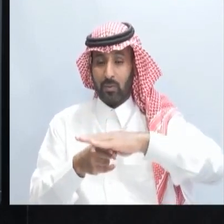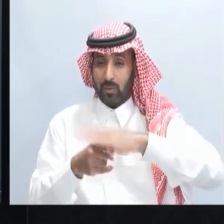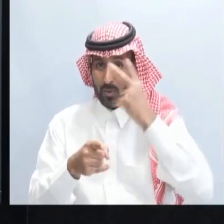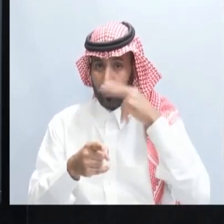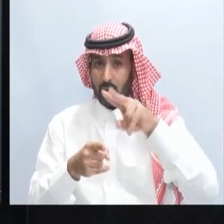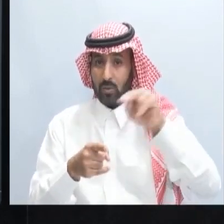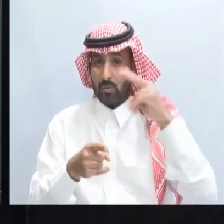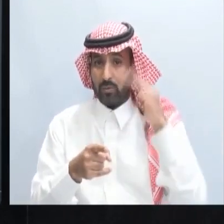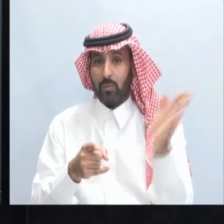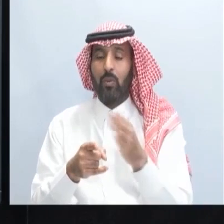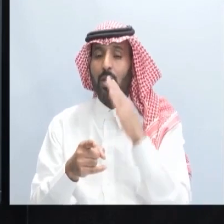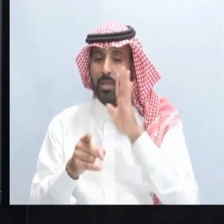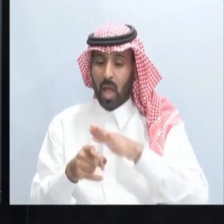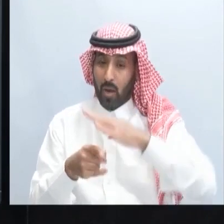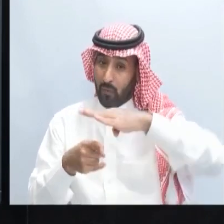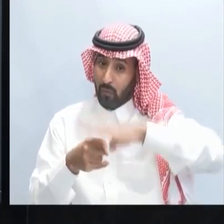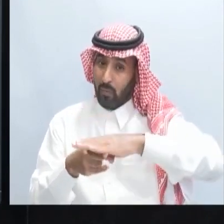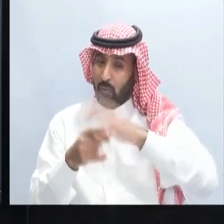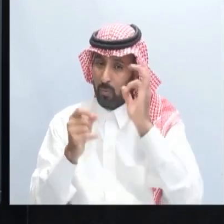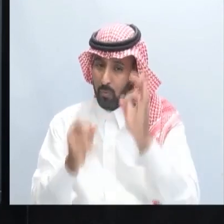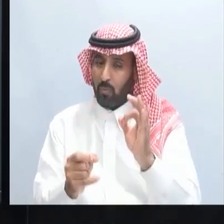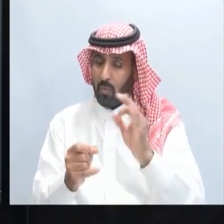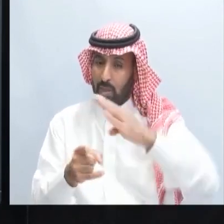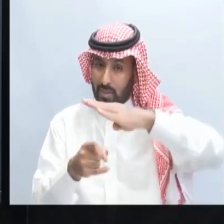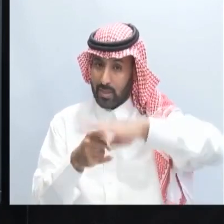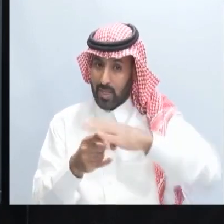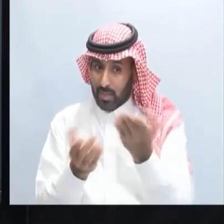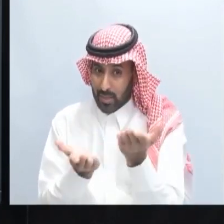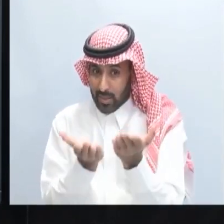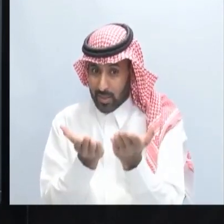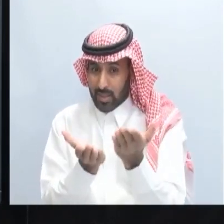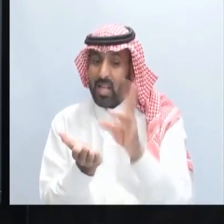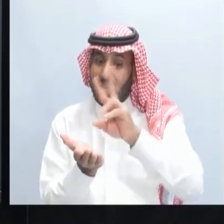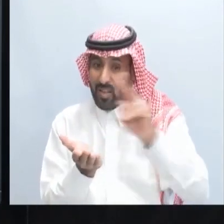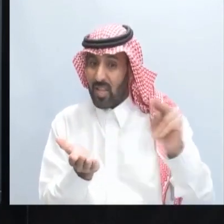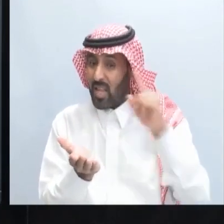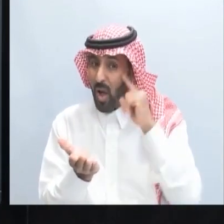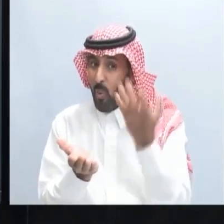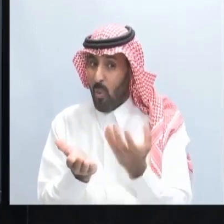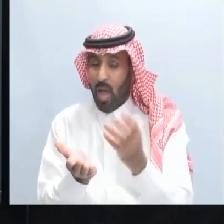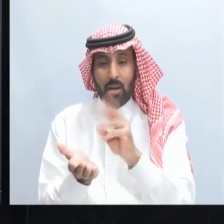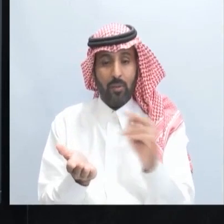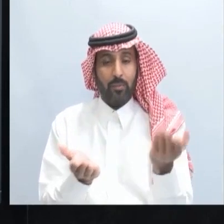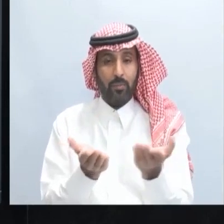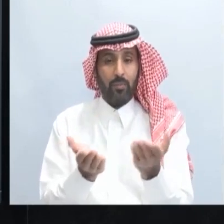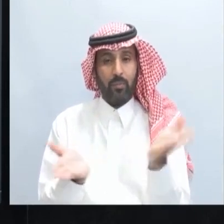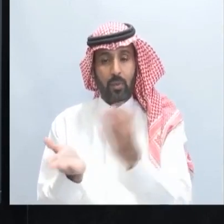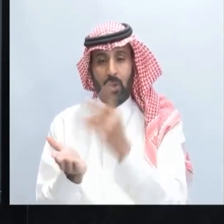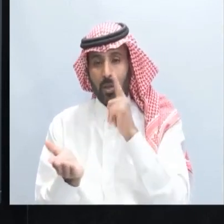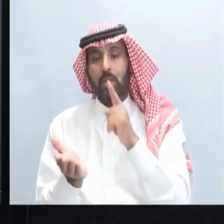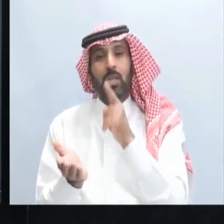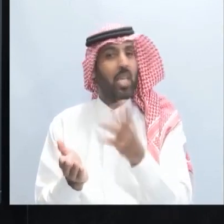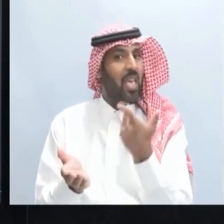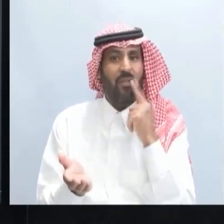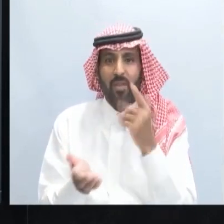ترى اذا توقفت فمعناها ان الكفه في اليمين تعادل الكفه في اليسار فعندما اقول